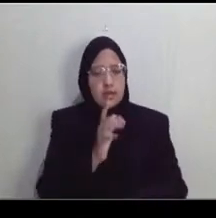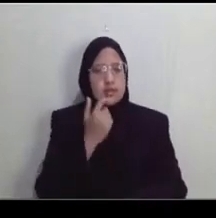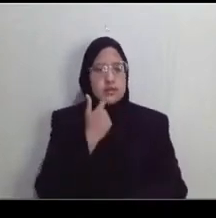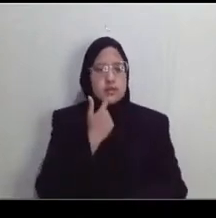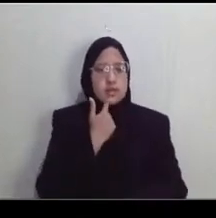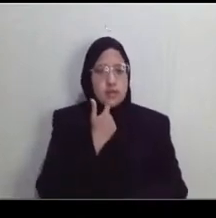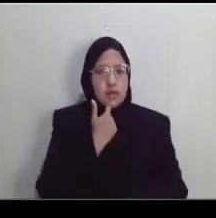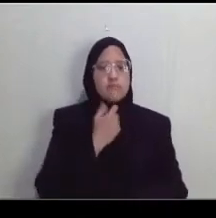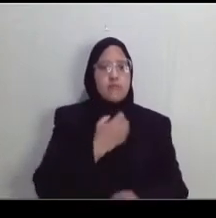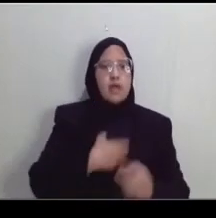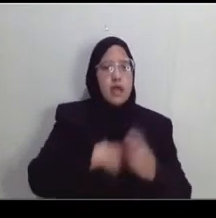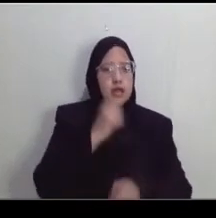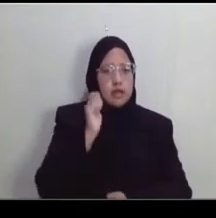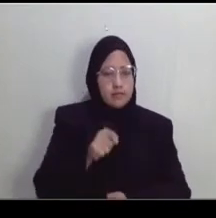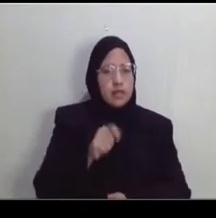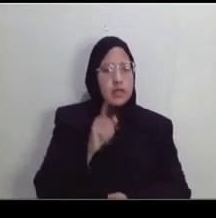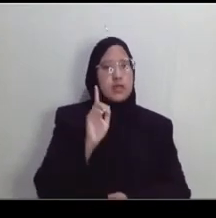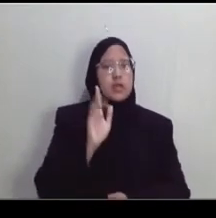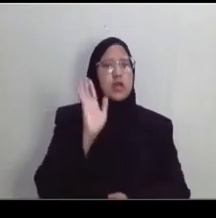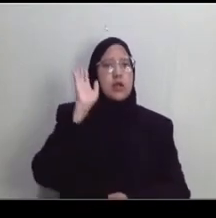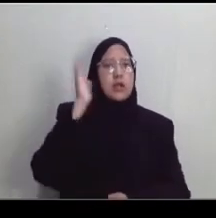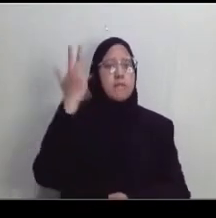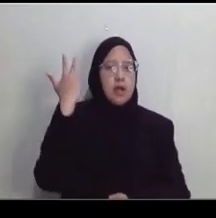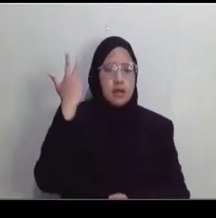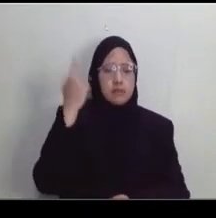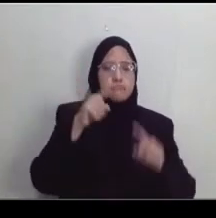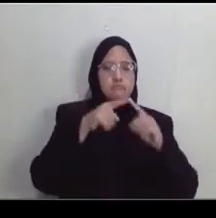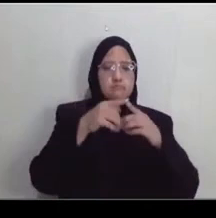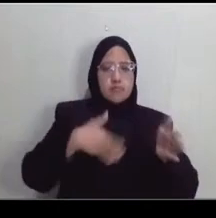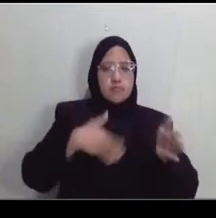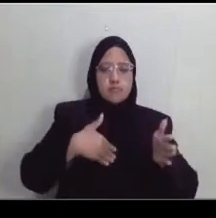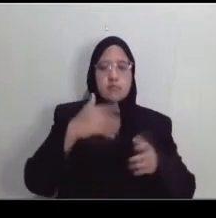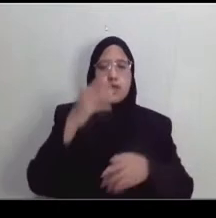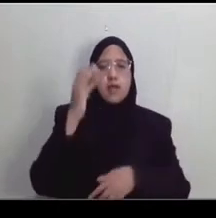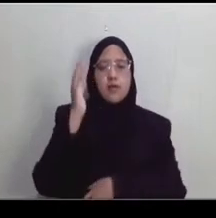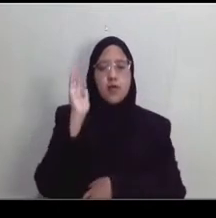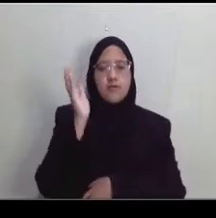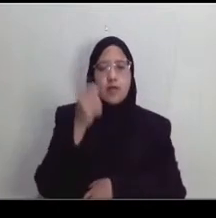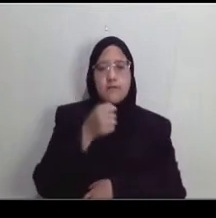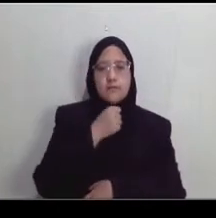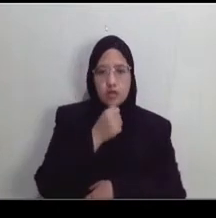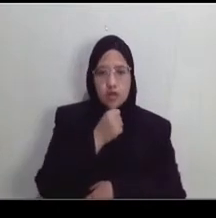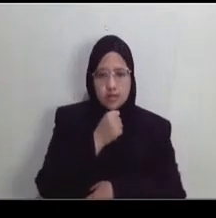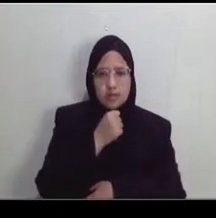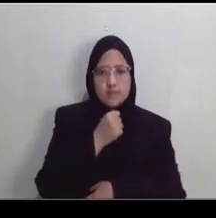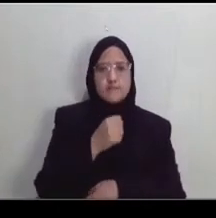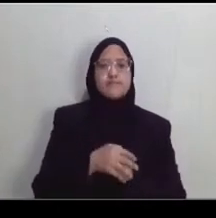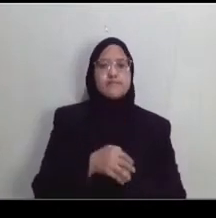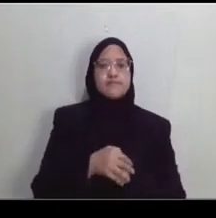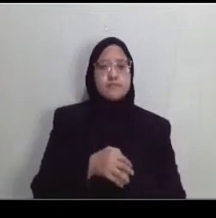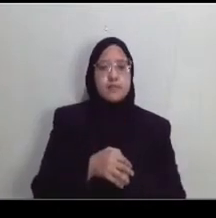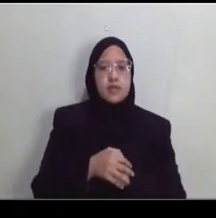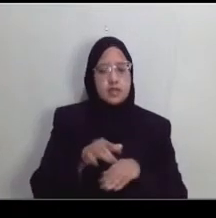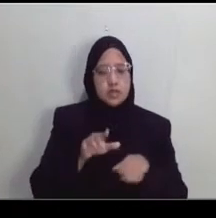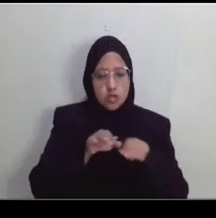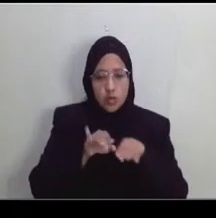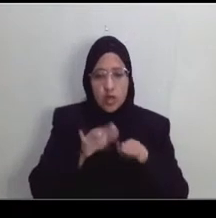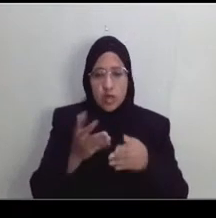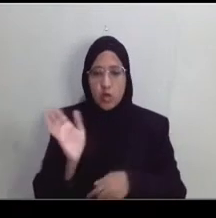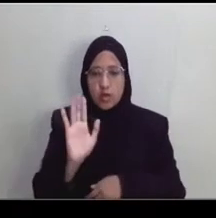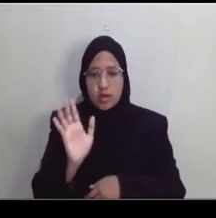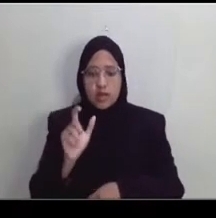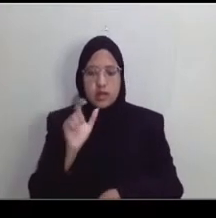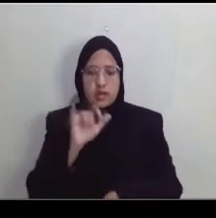atas dugaan pelanggaran kode etik dan perilaku hakim konstitusi Yang dilaporkan oleh para